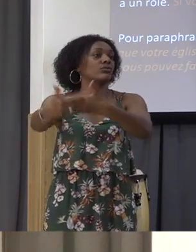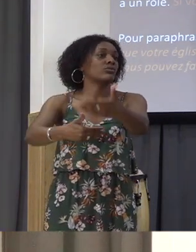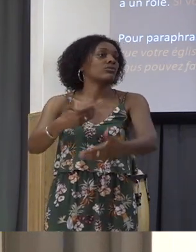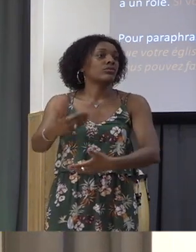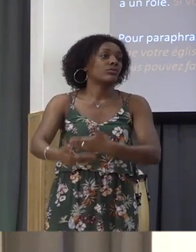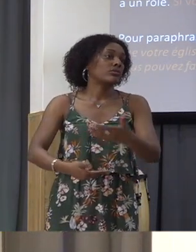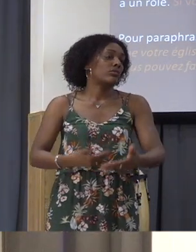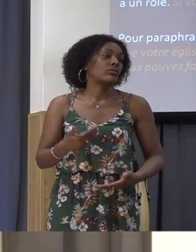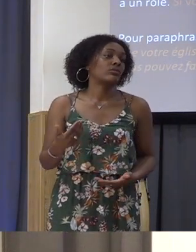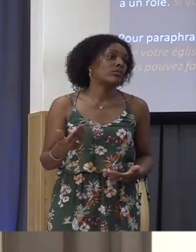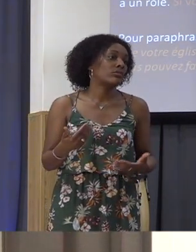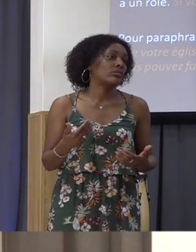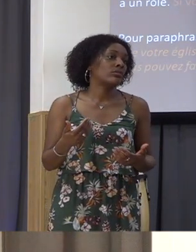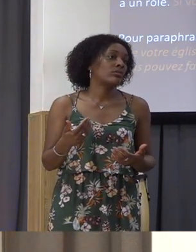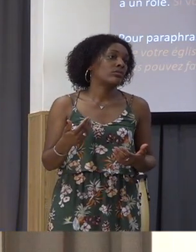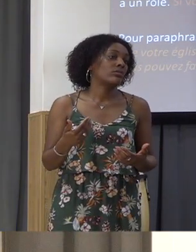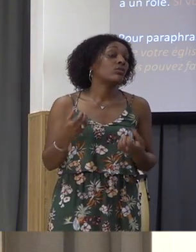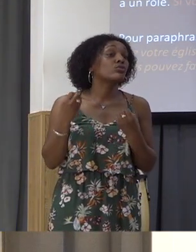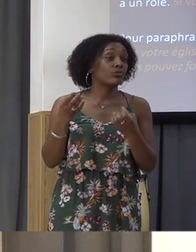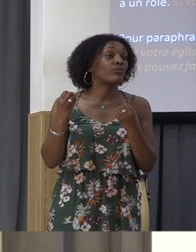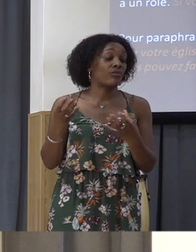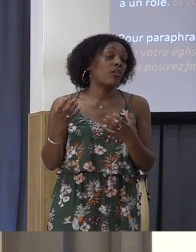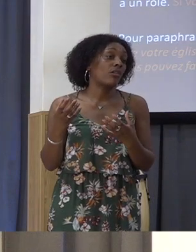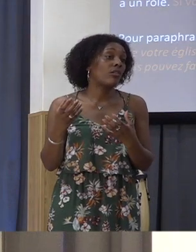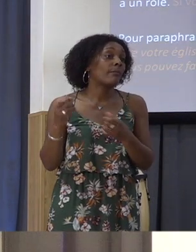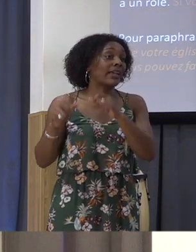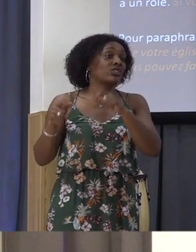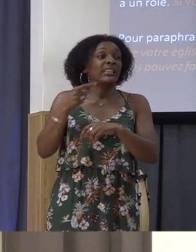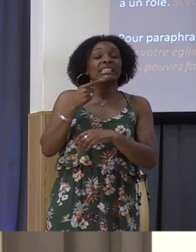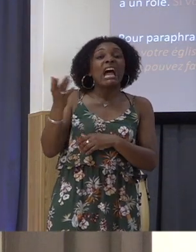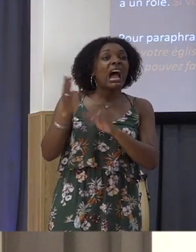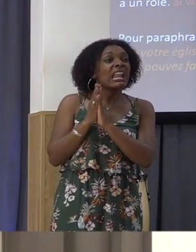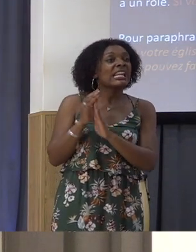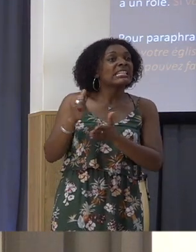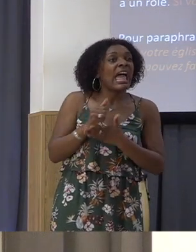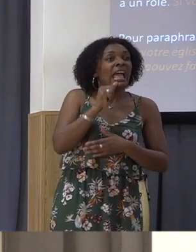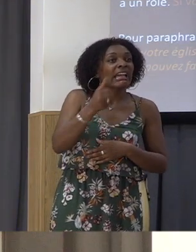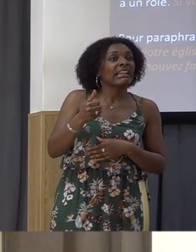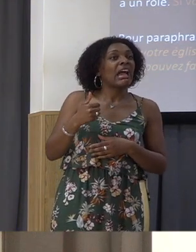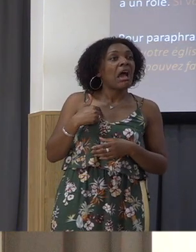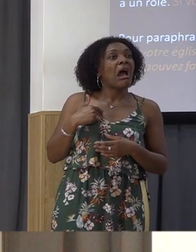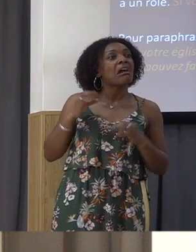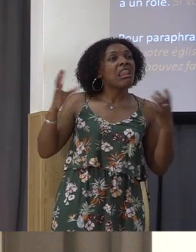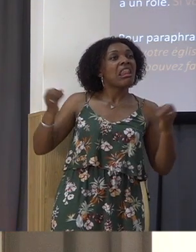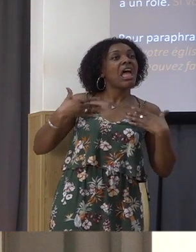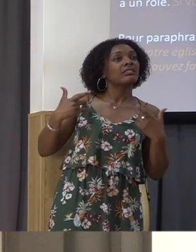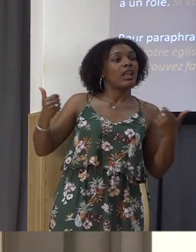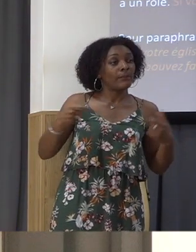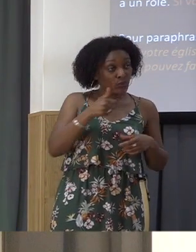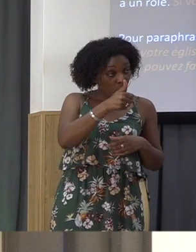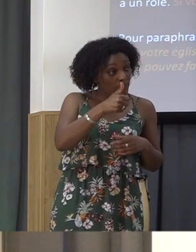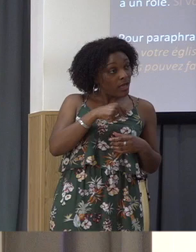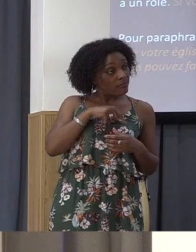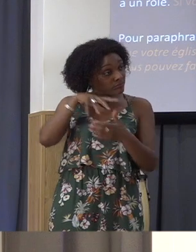Qu'en fait, il n'y a pas de besoin particulier parce que chacun va prendre sa place.